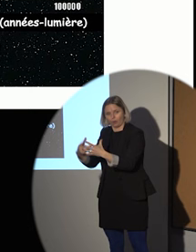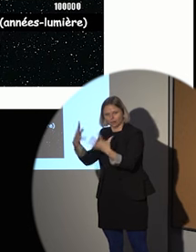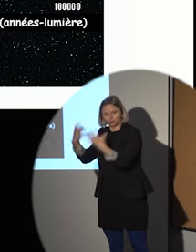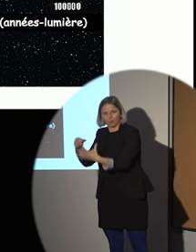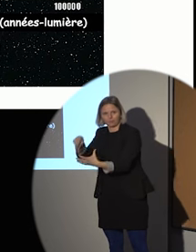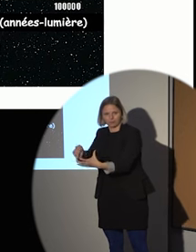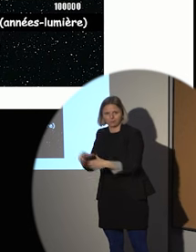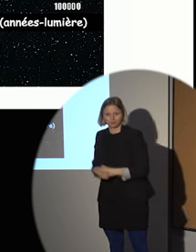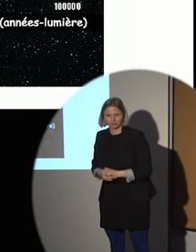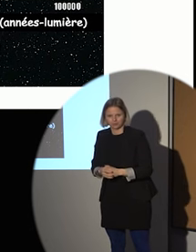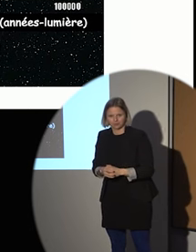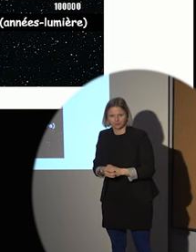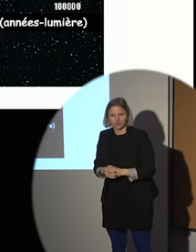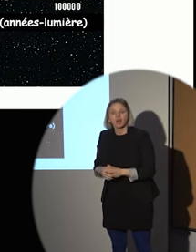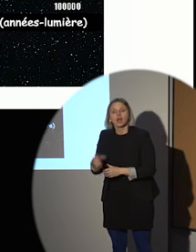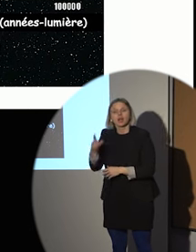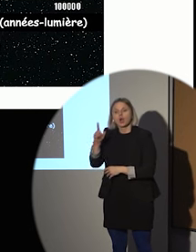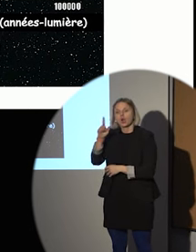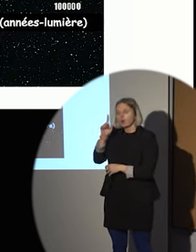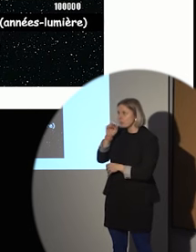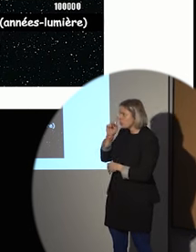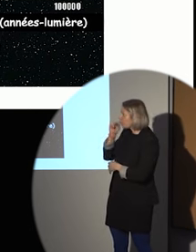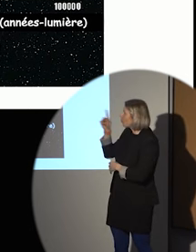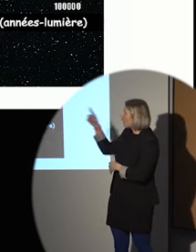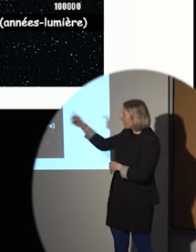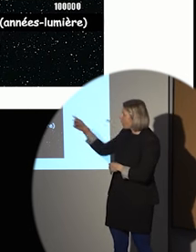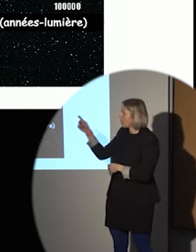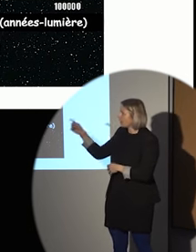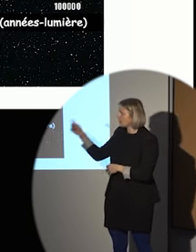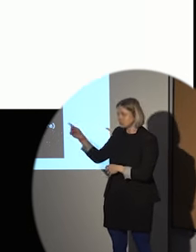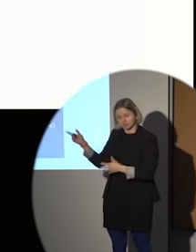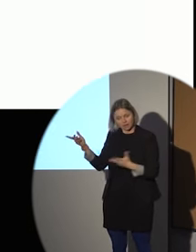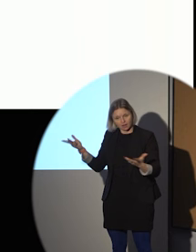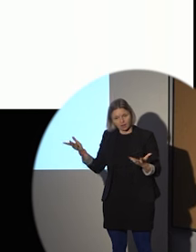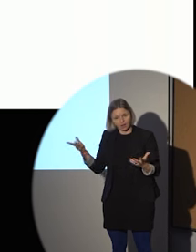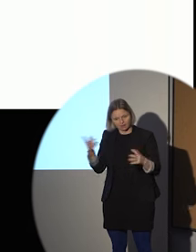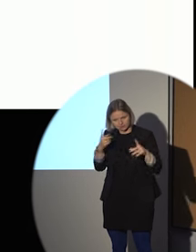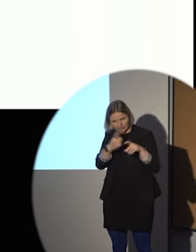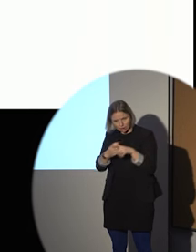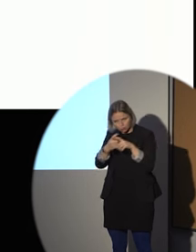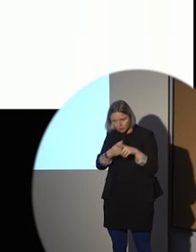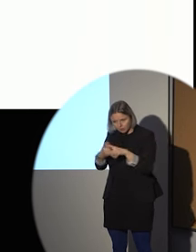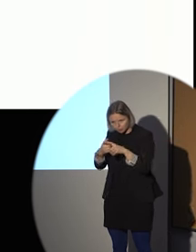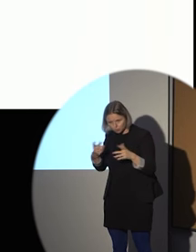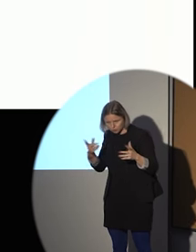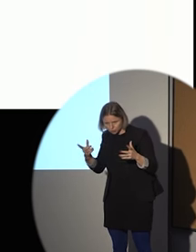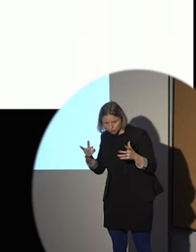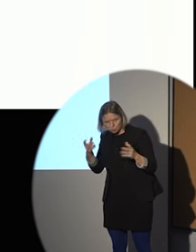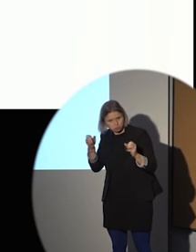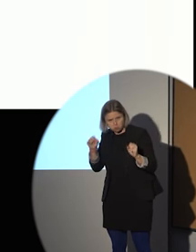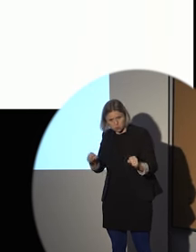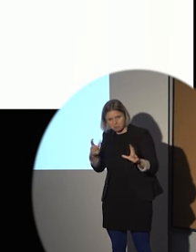Alors pourquoi une décroissance keplérienne s'il n'y a plus de matière ? En fait, ça, vous pouvez le déterminer purement en